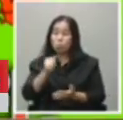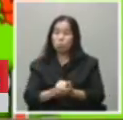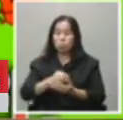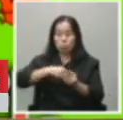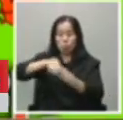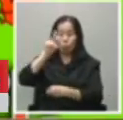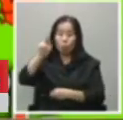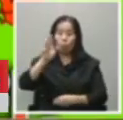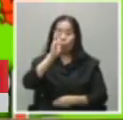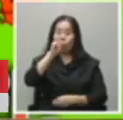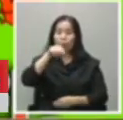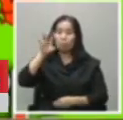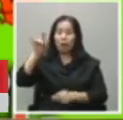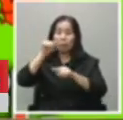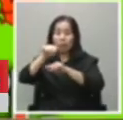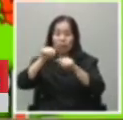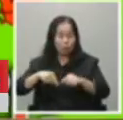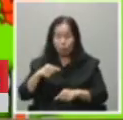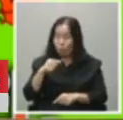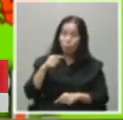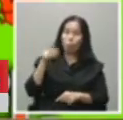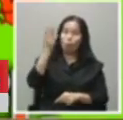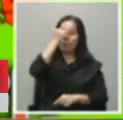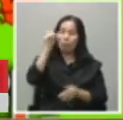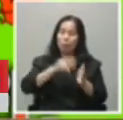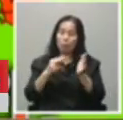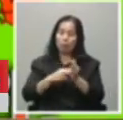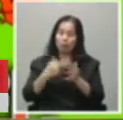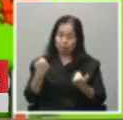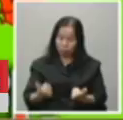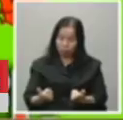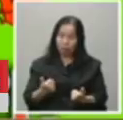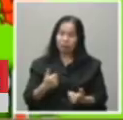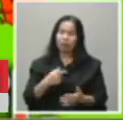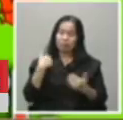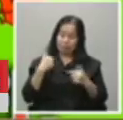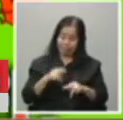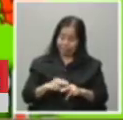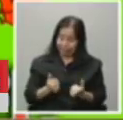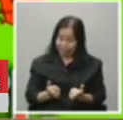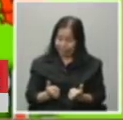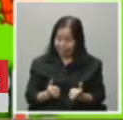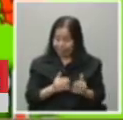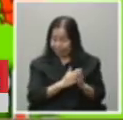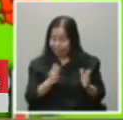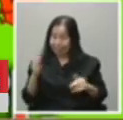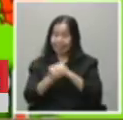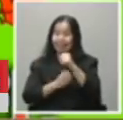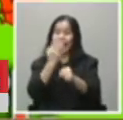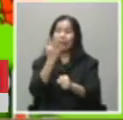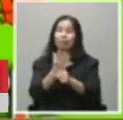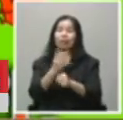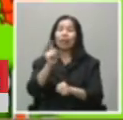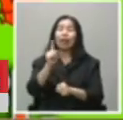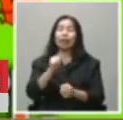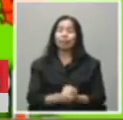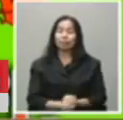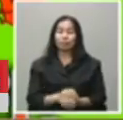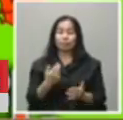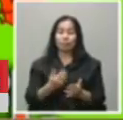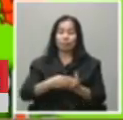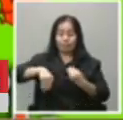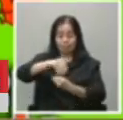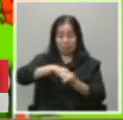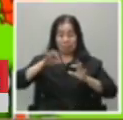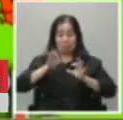ากฏว่าเกิดอะไรขึ้นครับในรัฐบาลท่านพลเอกประยุทธ์5ปีจนกระทั่งถึงรัฐบาลที่ท่านนั่งกันอยู่นี้ครับธุรกิจรวยเอาร